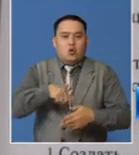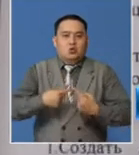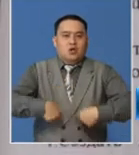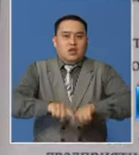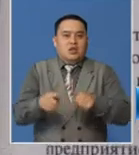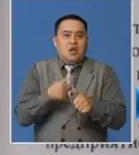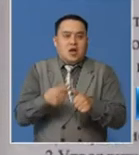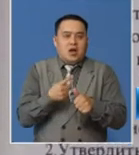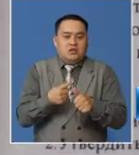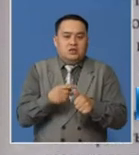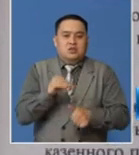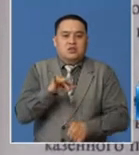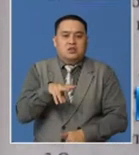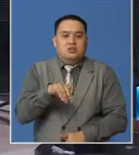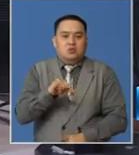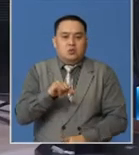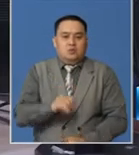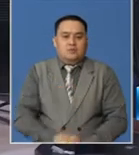Учредители назвали свое детище ЖТСУ.